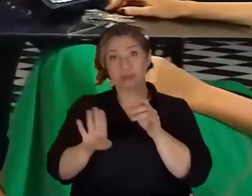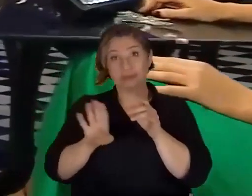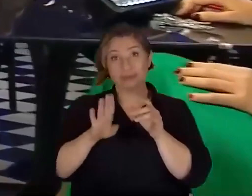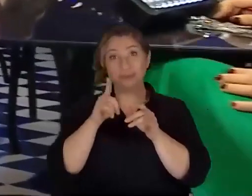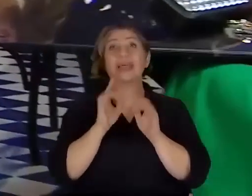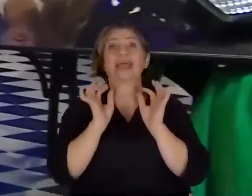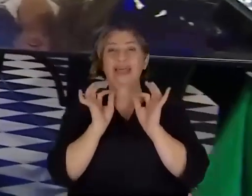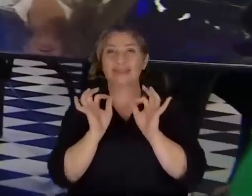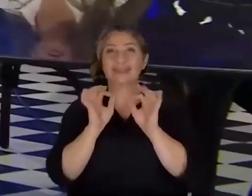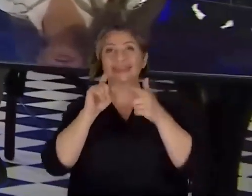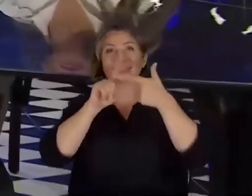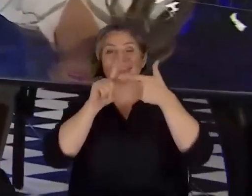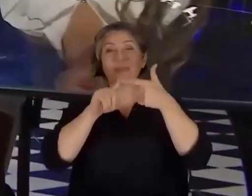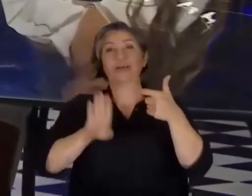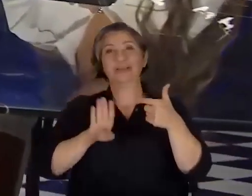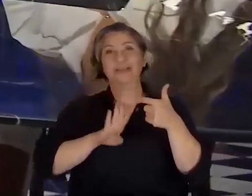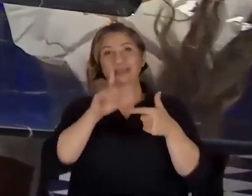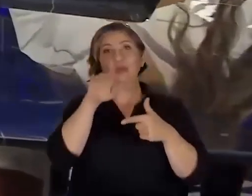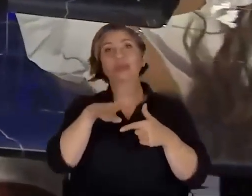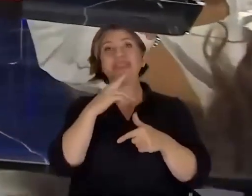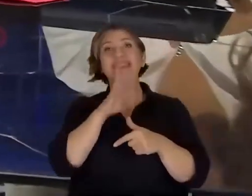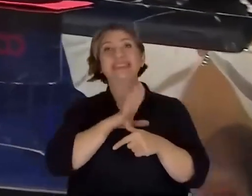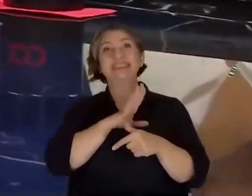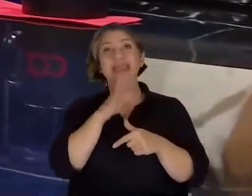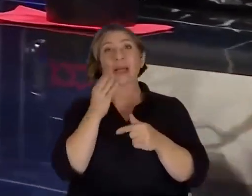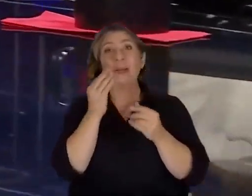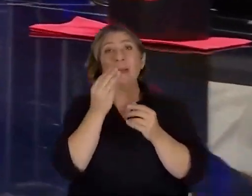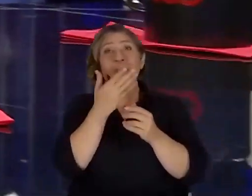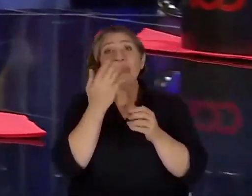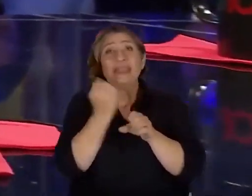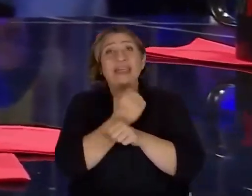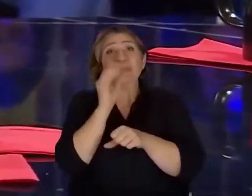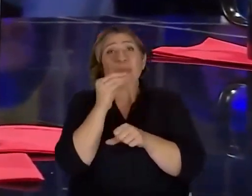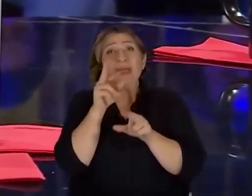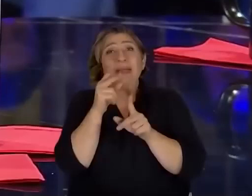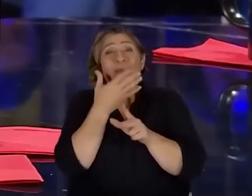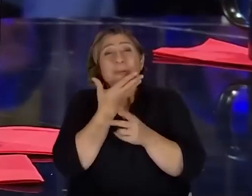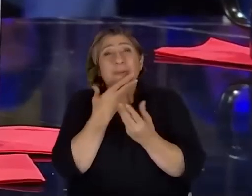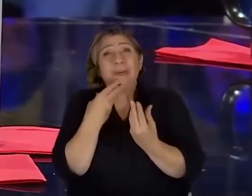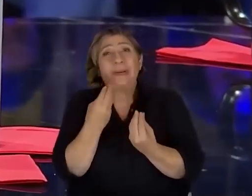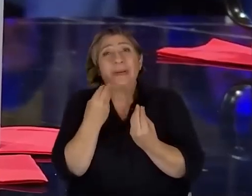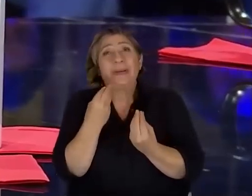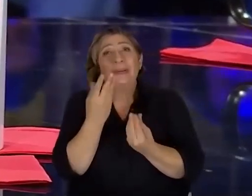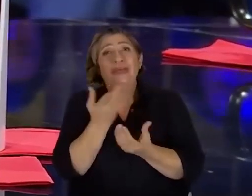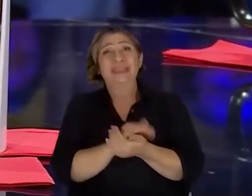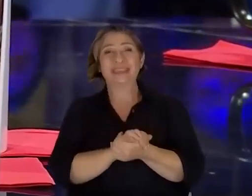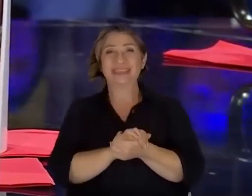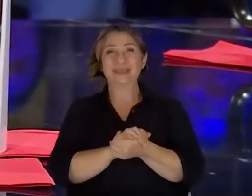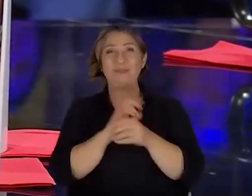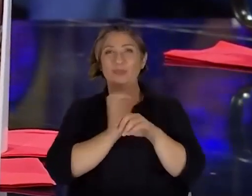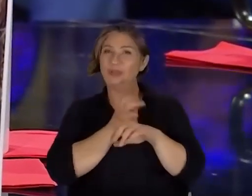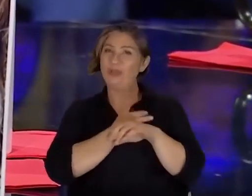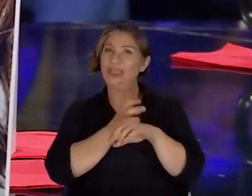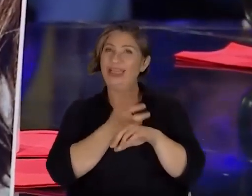mu? Evet. Küçük çocuğum o benim. Küçük kızım. Ama taş bebek gibi çıkmış. Teşekkürler çok.